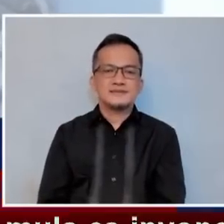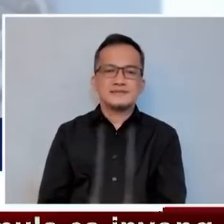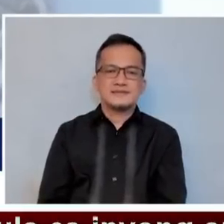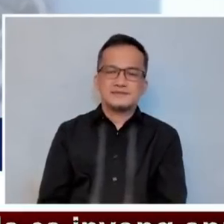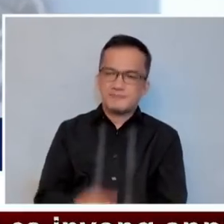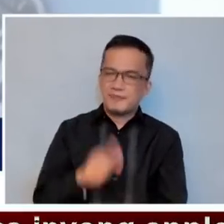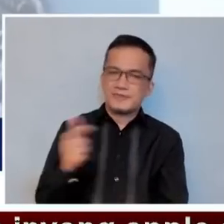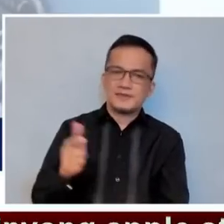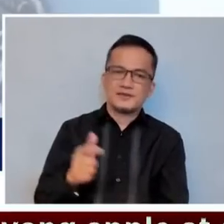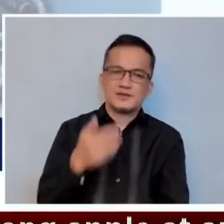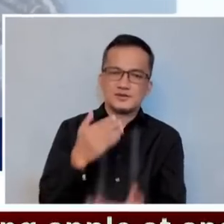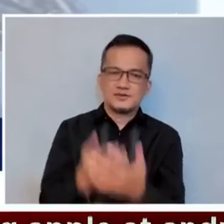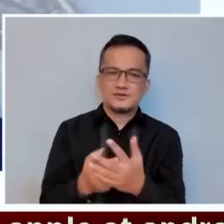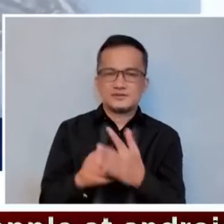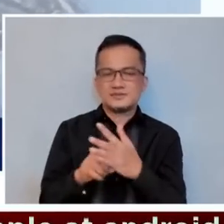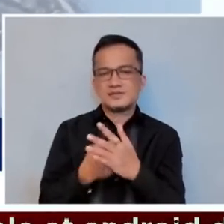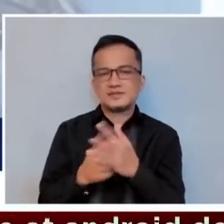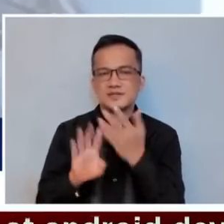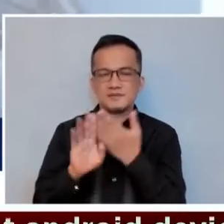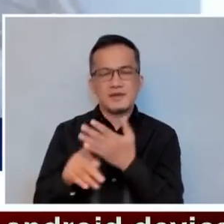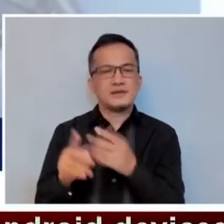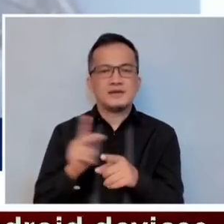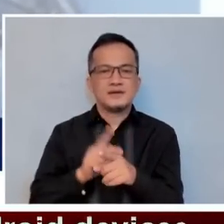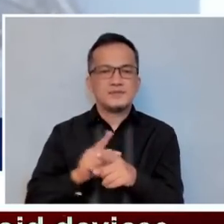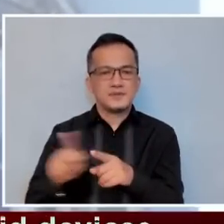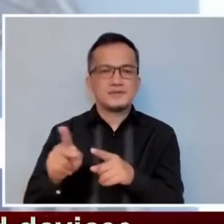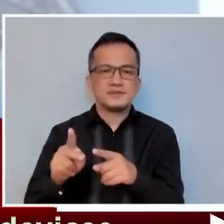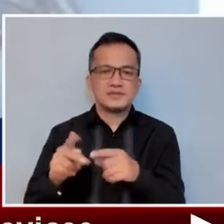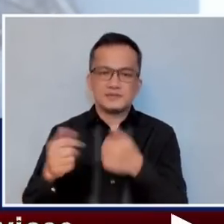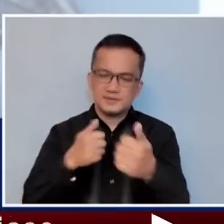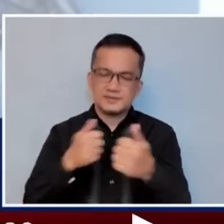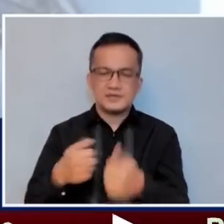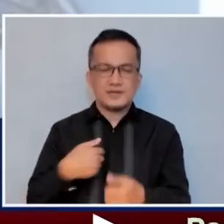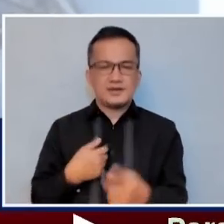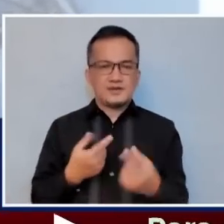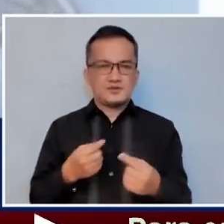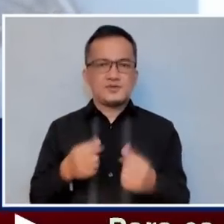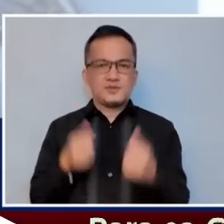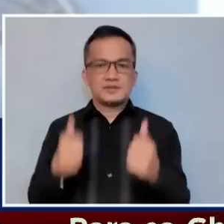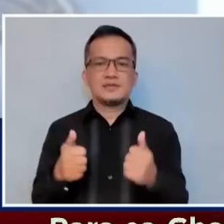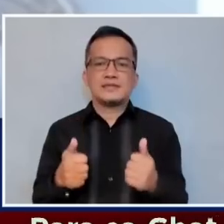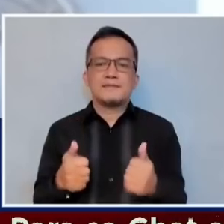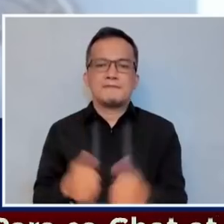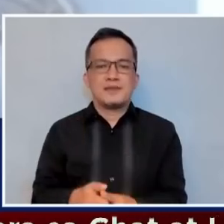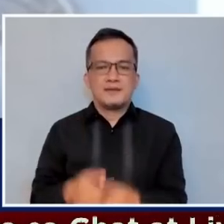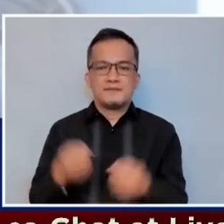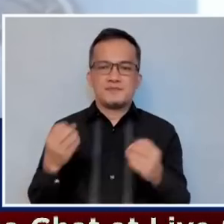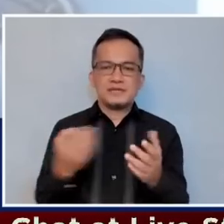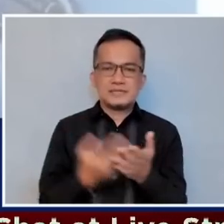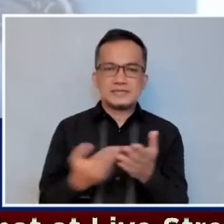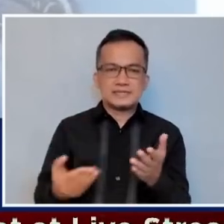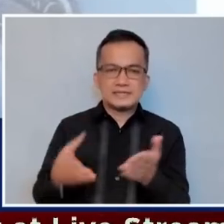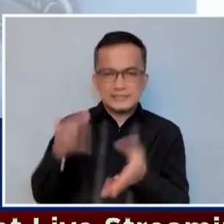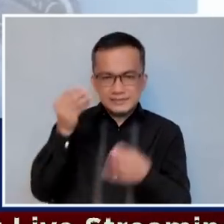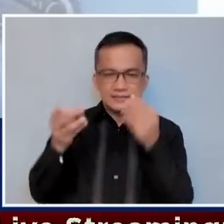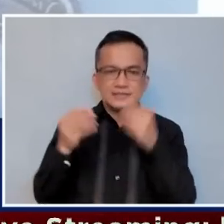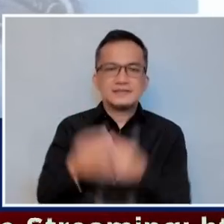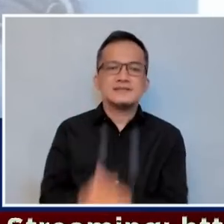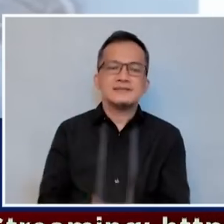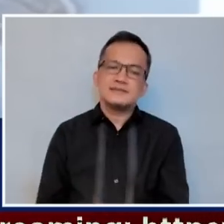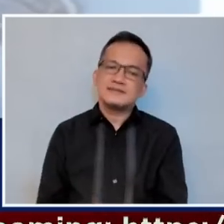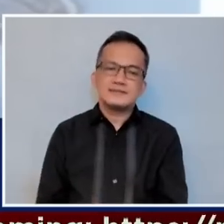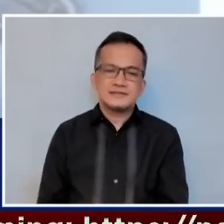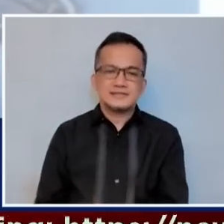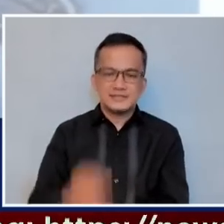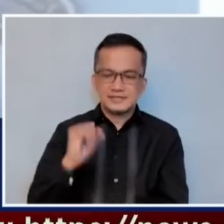restart, coming back to the professional circuit, and I think I'm doing very well. And a lot of things that I learned in the